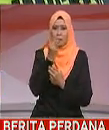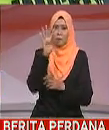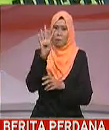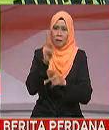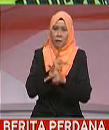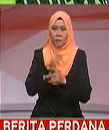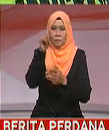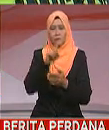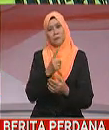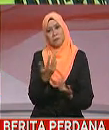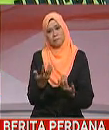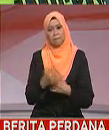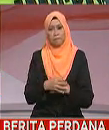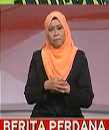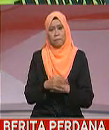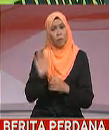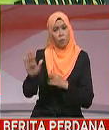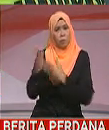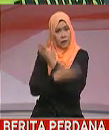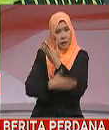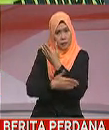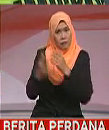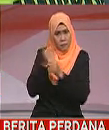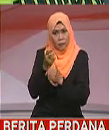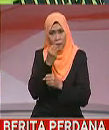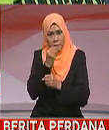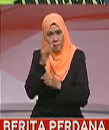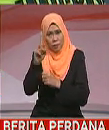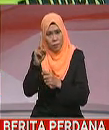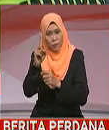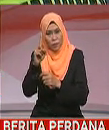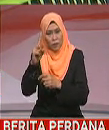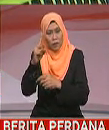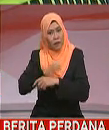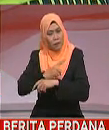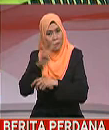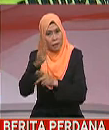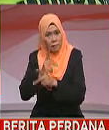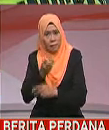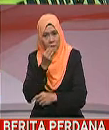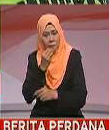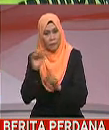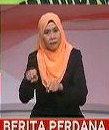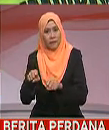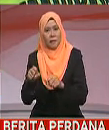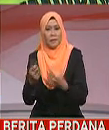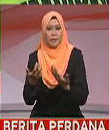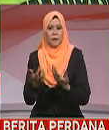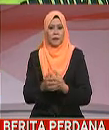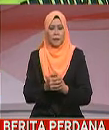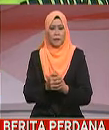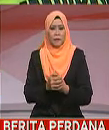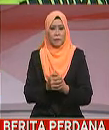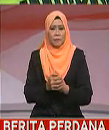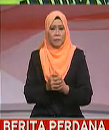Kalau dekat negara you, berdapat tak makan 4 kali sehari? Itu kira itu sendiri ni lah. Itu sendiri